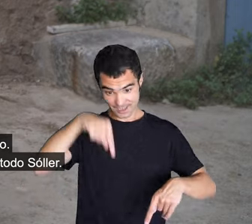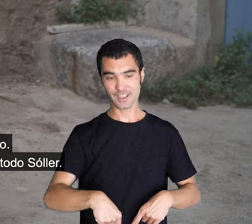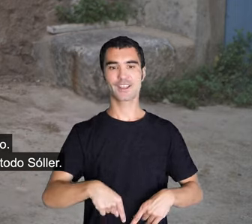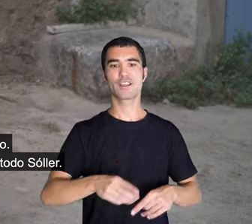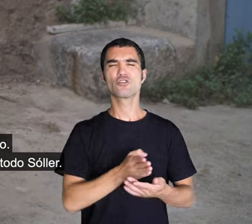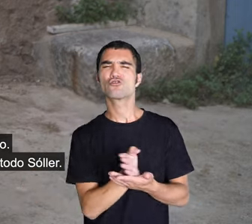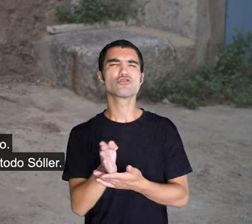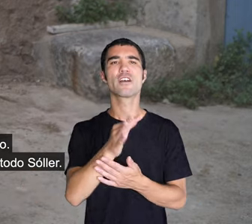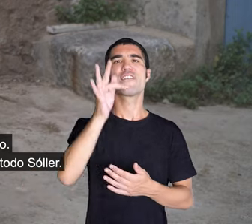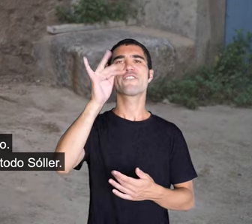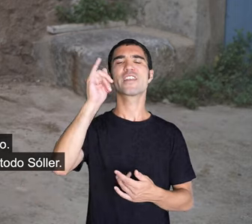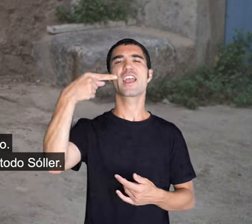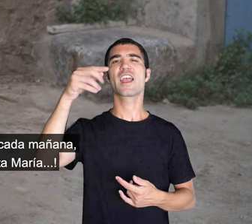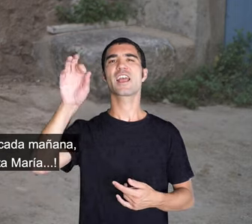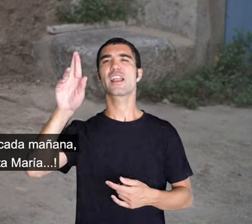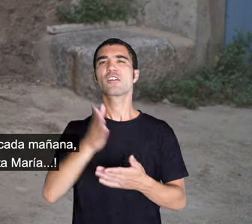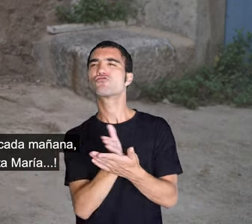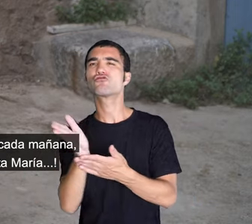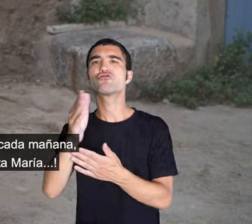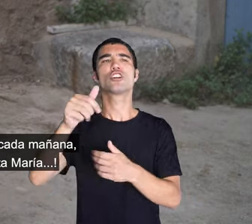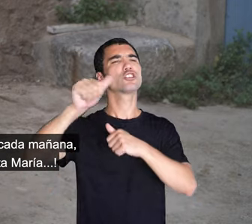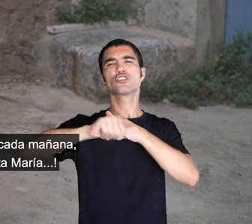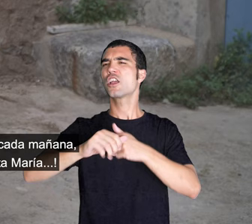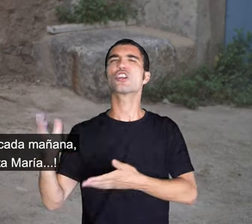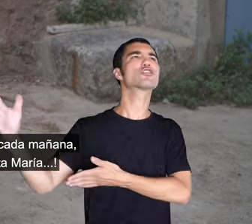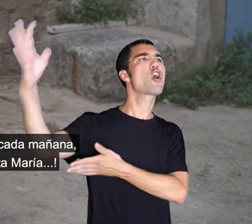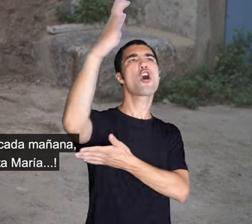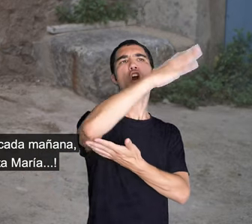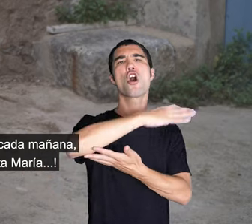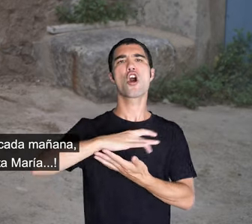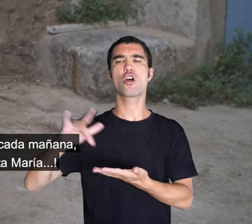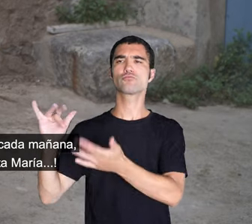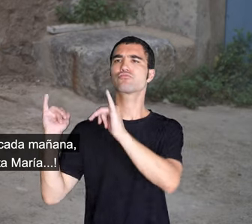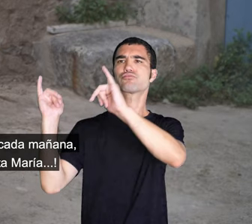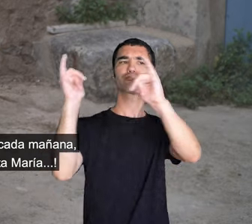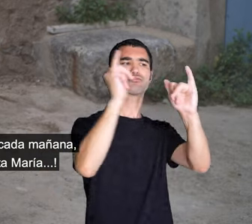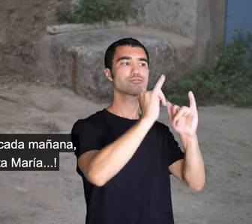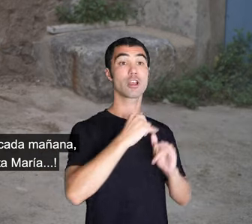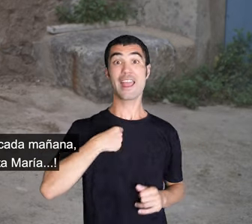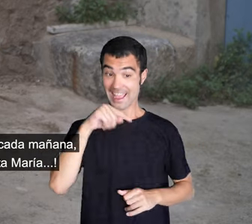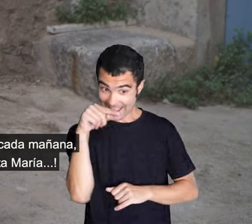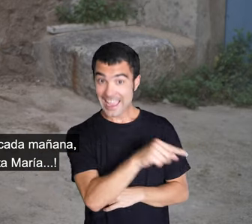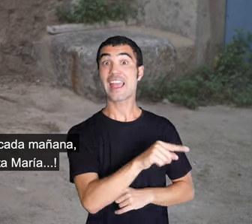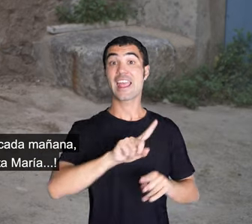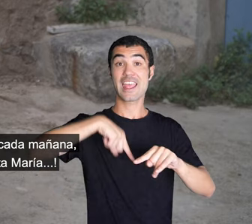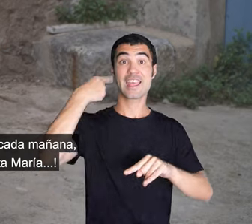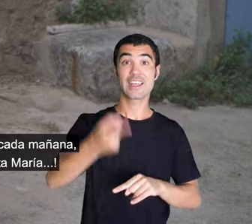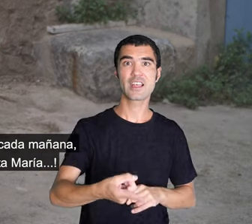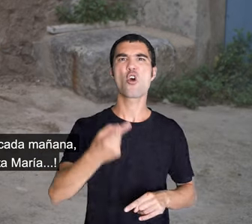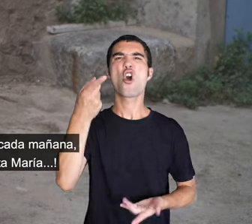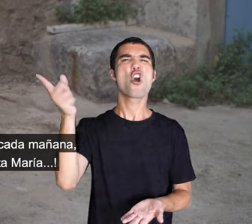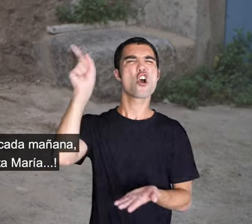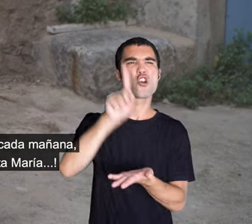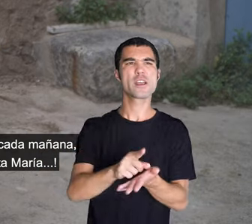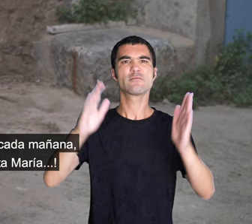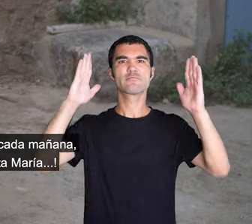per la Figuera, per tot, Solla, per tot, l'havien duit per tot a Mallorca. I da, ell després va estar d'haver un